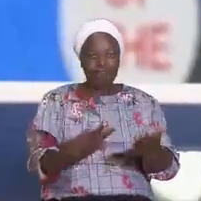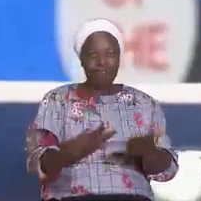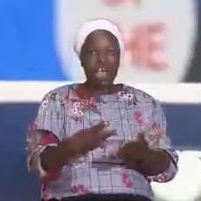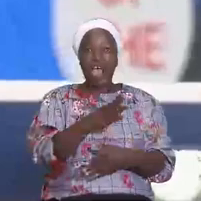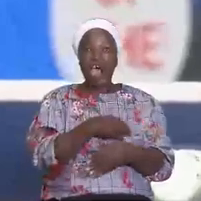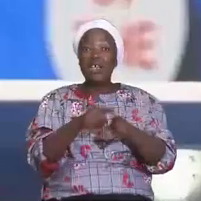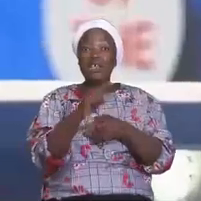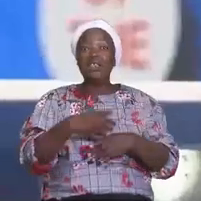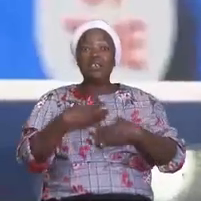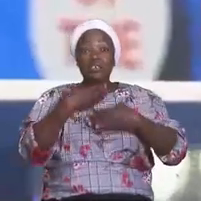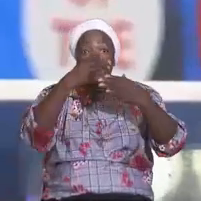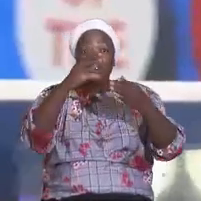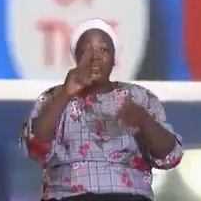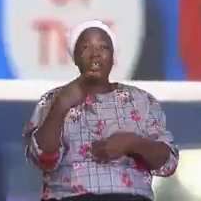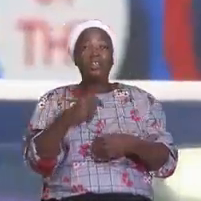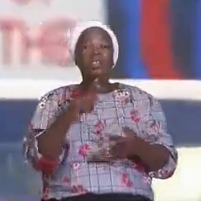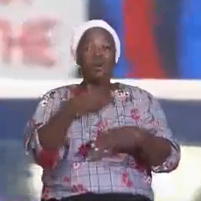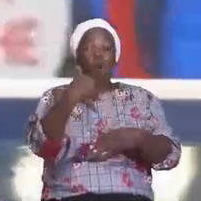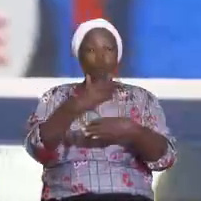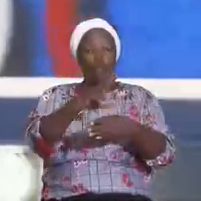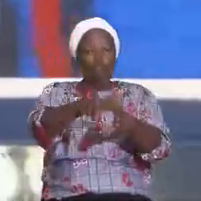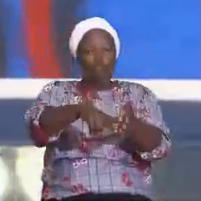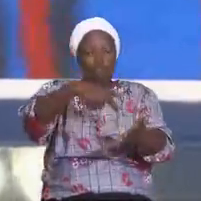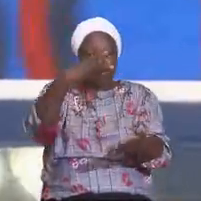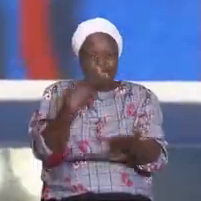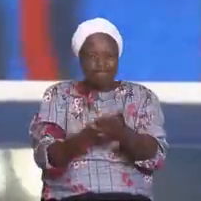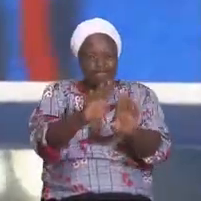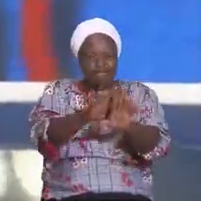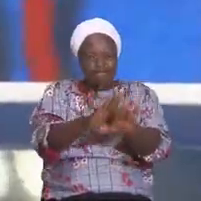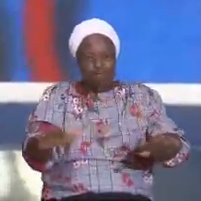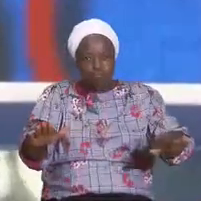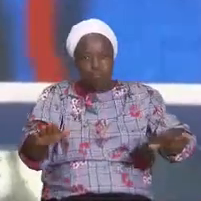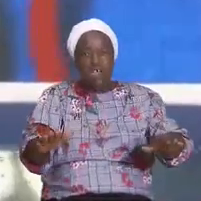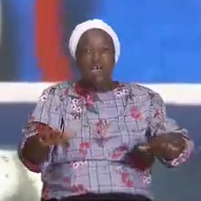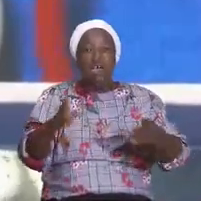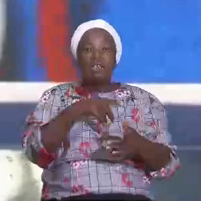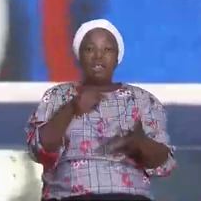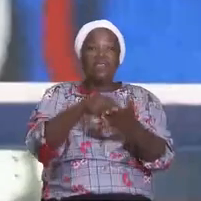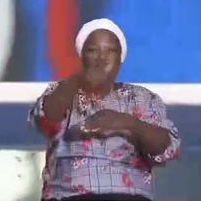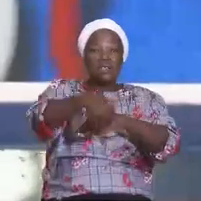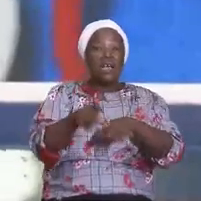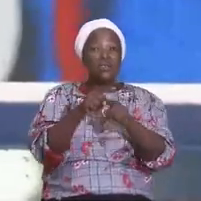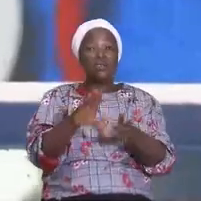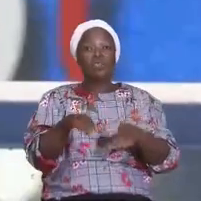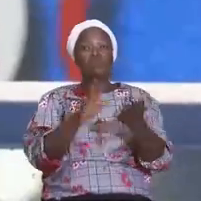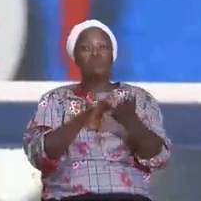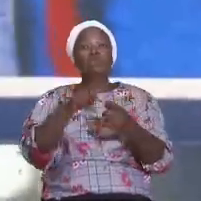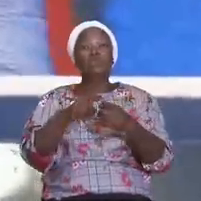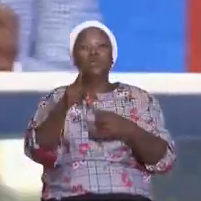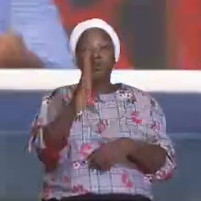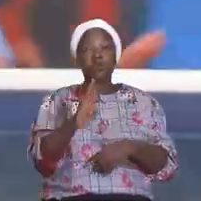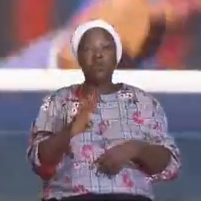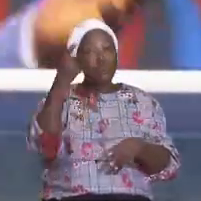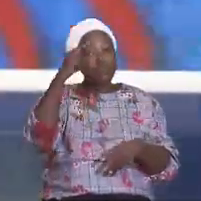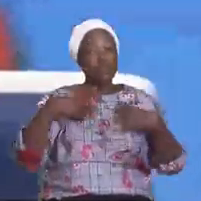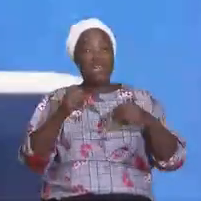de triomphe, avant que les murailles ne tombent. Et comme ils ont crié, les murailles sont tombées. Ce